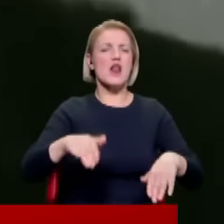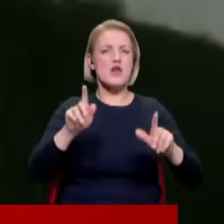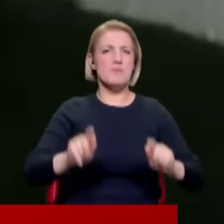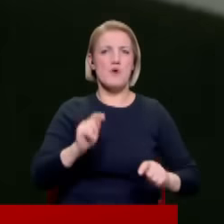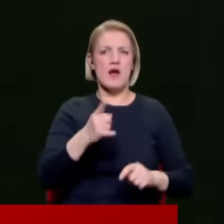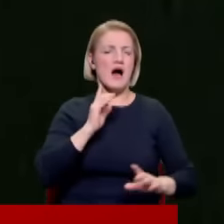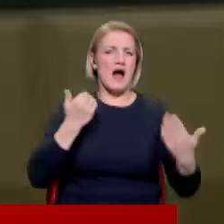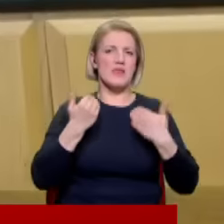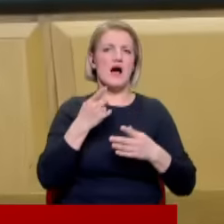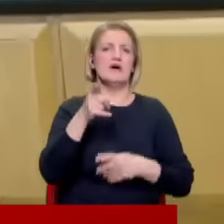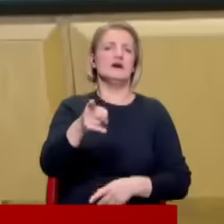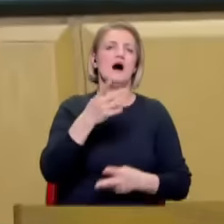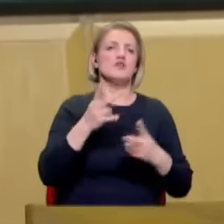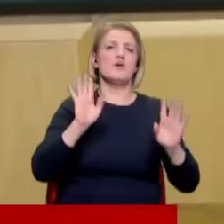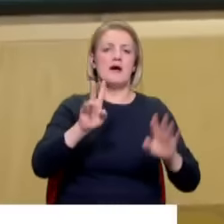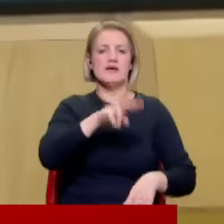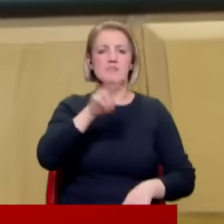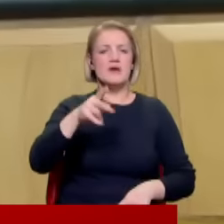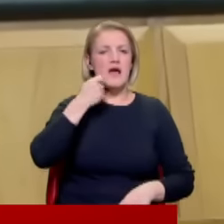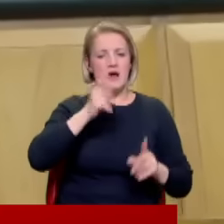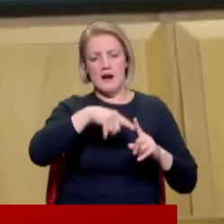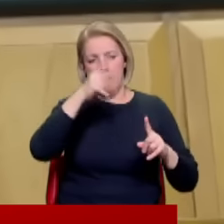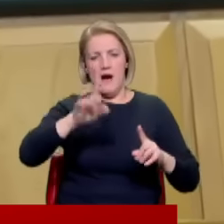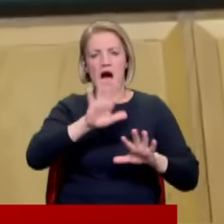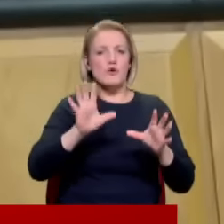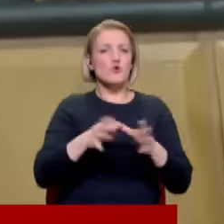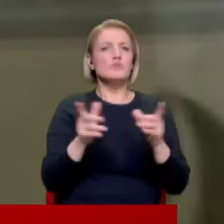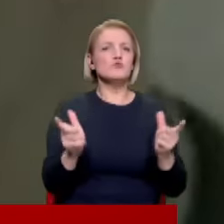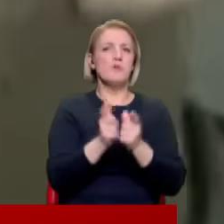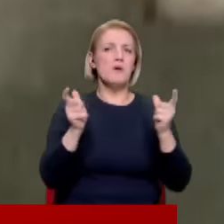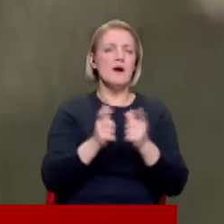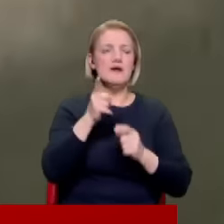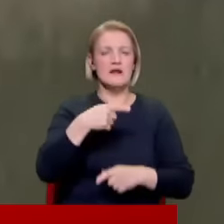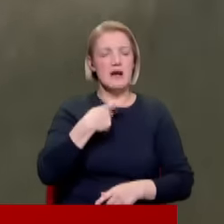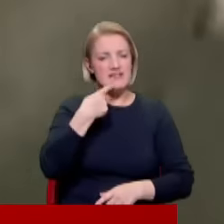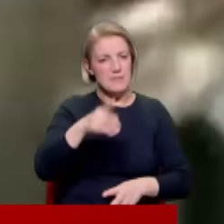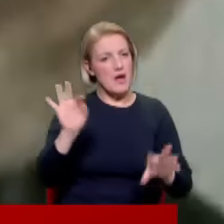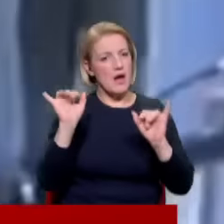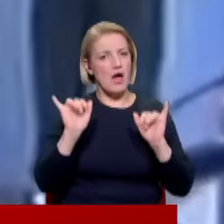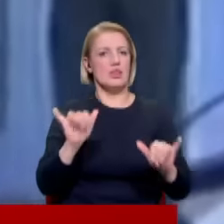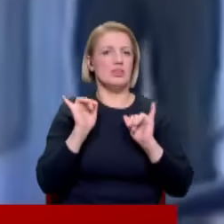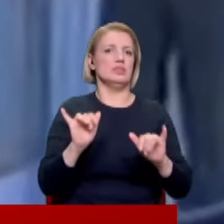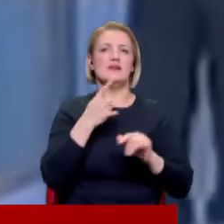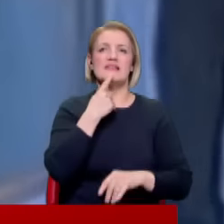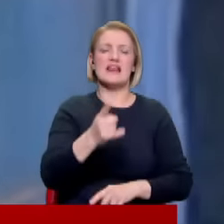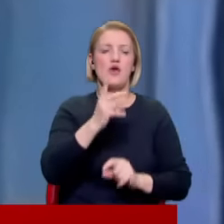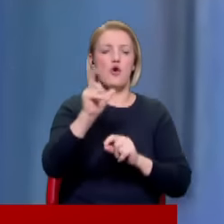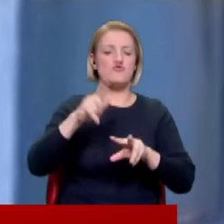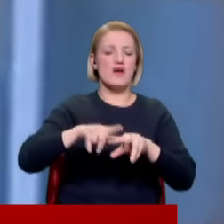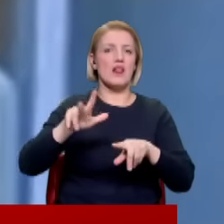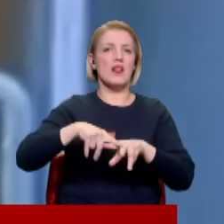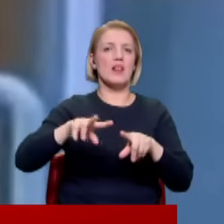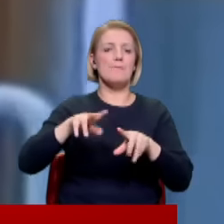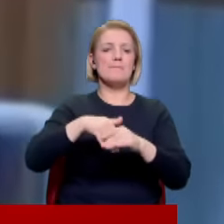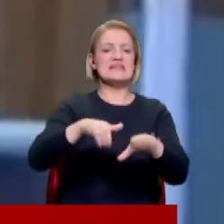sözlerinin adresini açıklamadı. 22 Ekim'den bu yana her grup toplantısında sözlerimin arkasındayım diyerek yaptığı Öcalan meclise